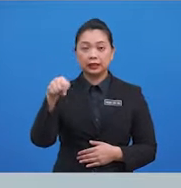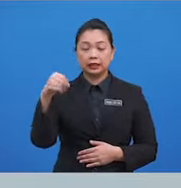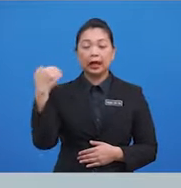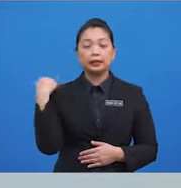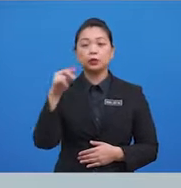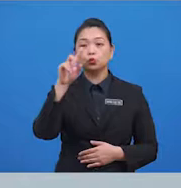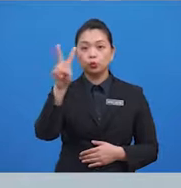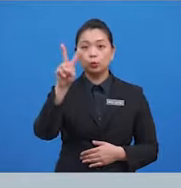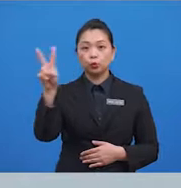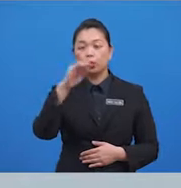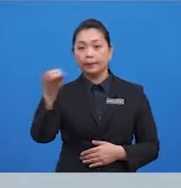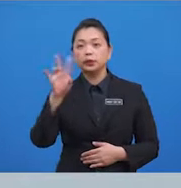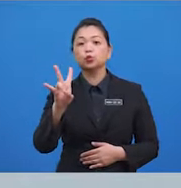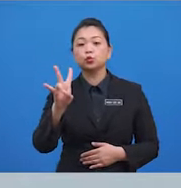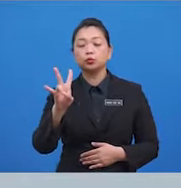3.142.